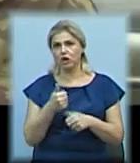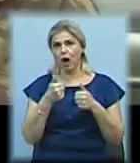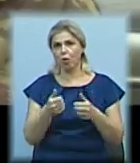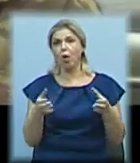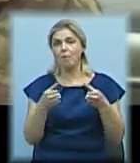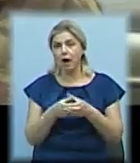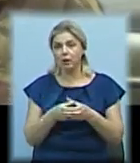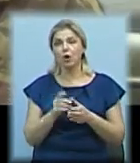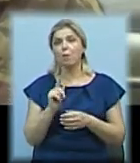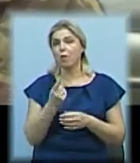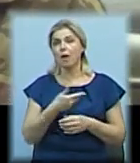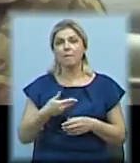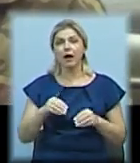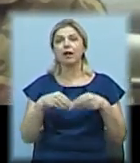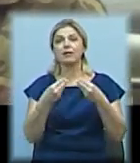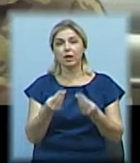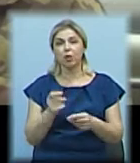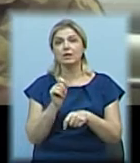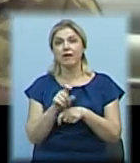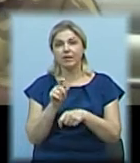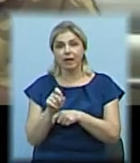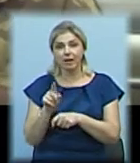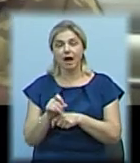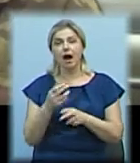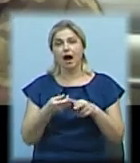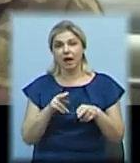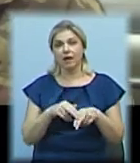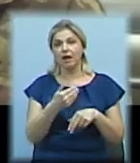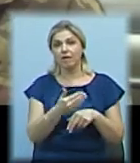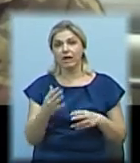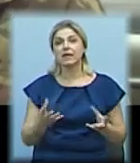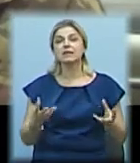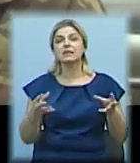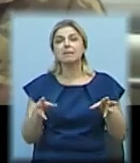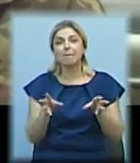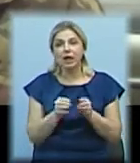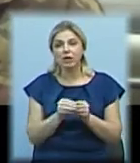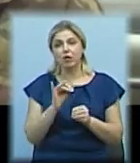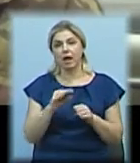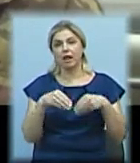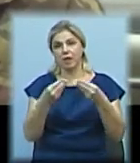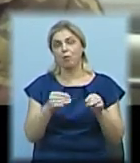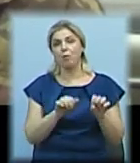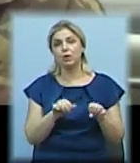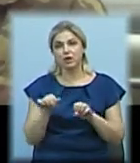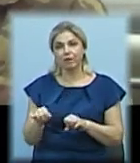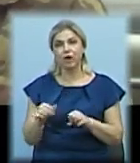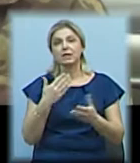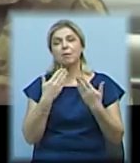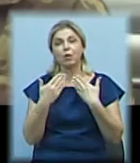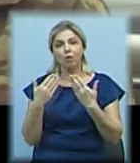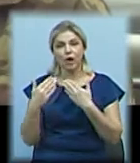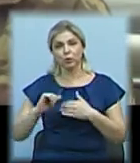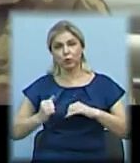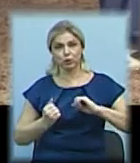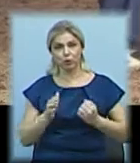бо ми і надаємо їм завдання, які їх зближують і надають можливості спілкуватися друг